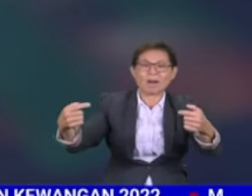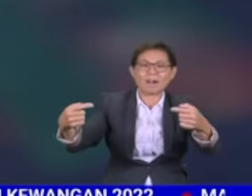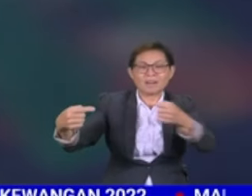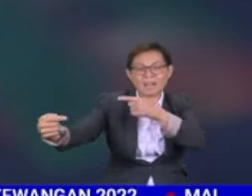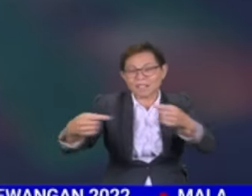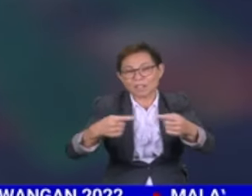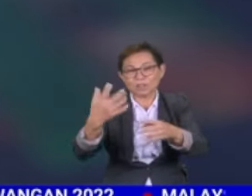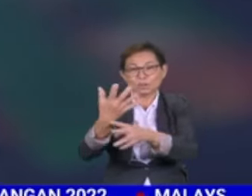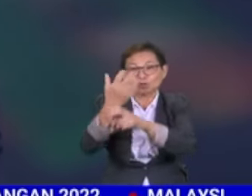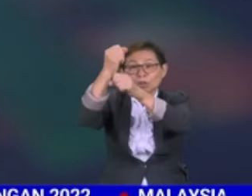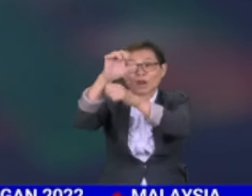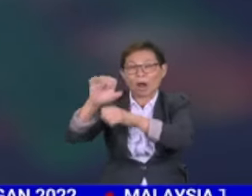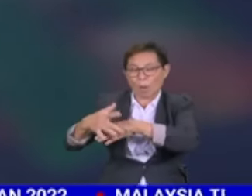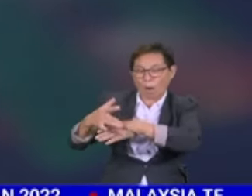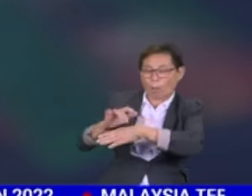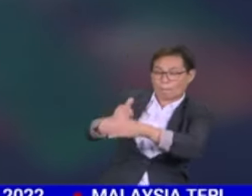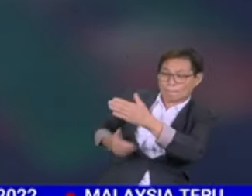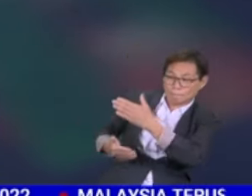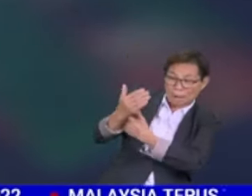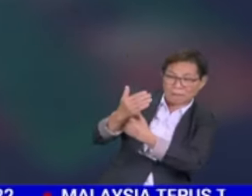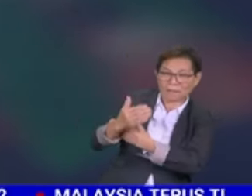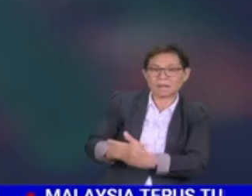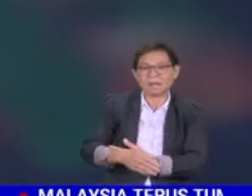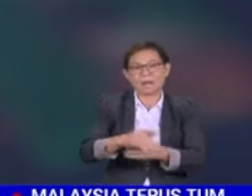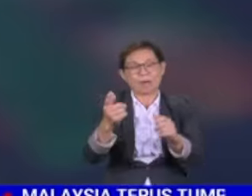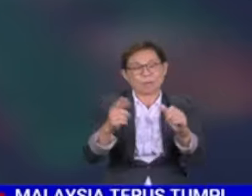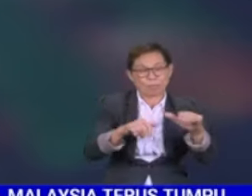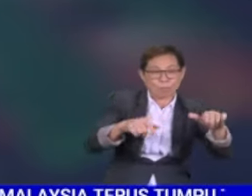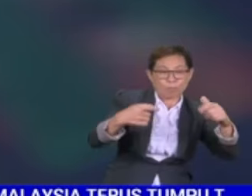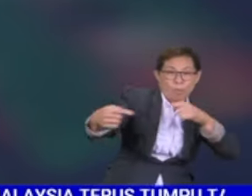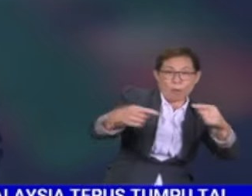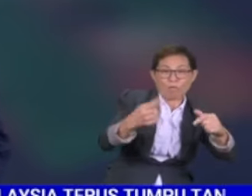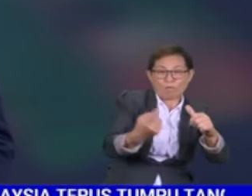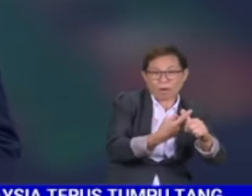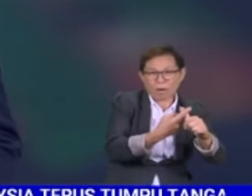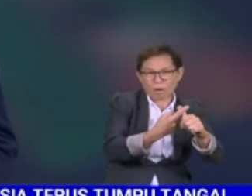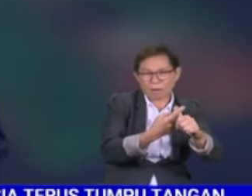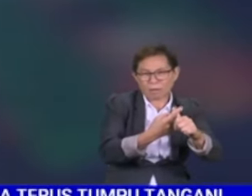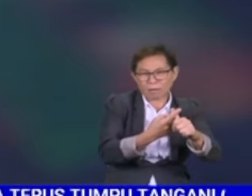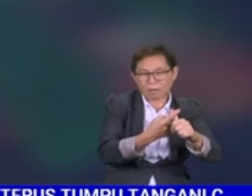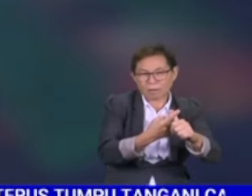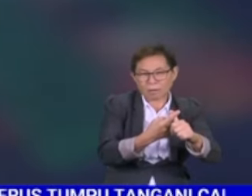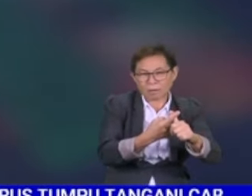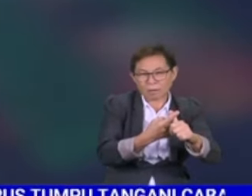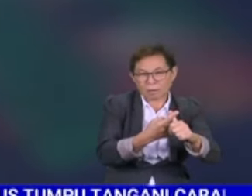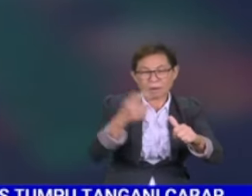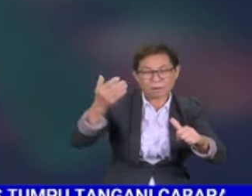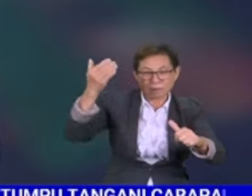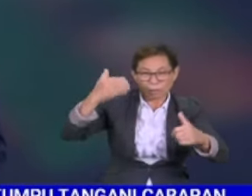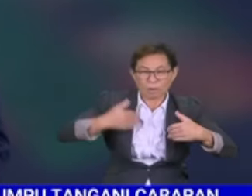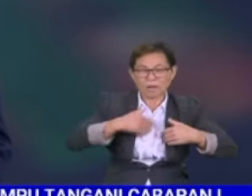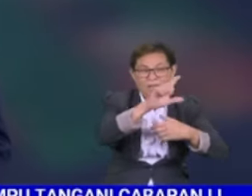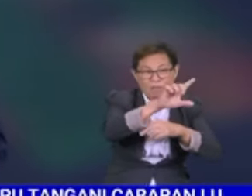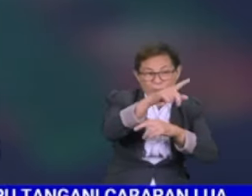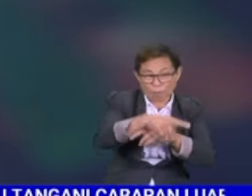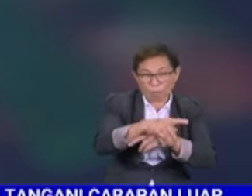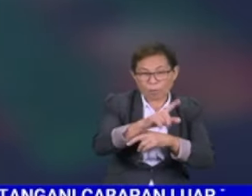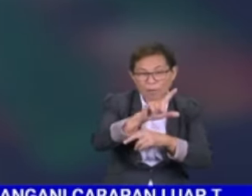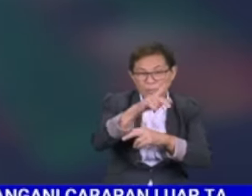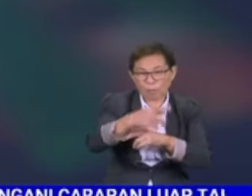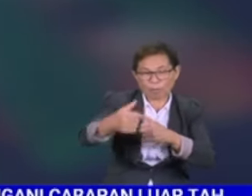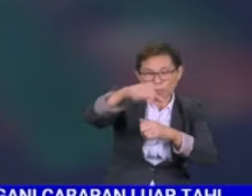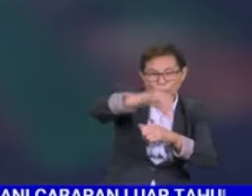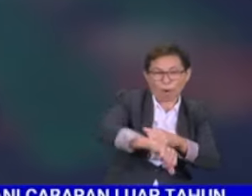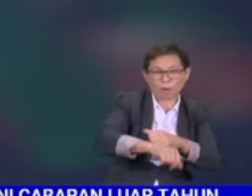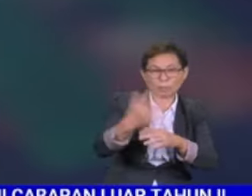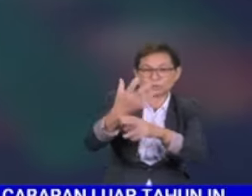Eropah. Awal pagi nanti. Aksi pertama yang di Anfield itu dilihat seperti pertemuan ulangan final pada musim lepas yang menyaksikan Liverpool